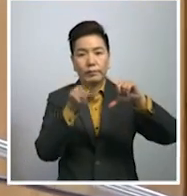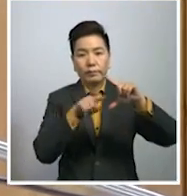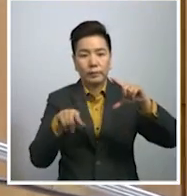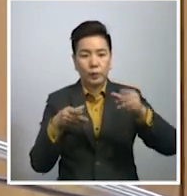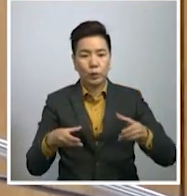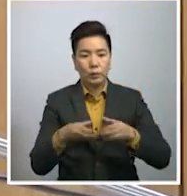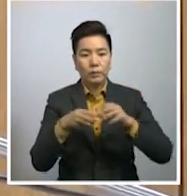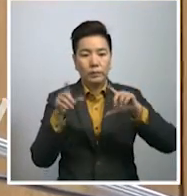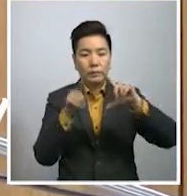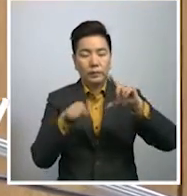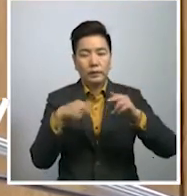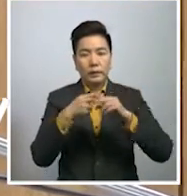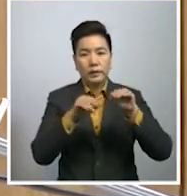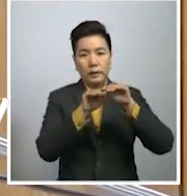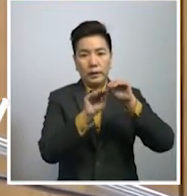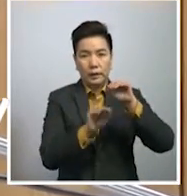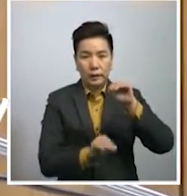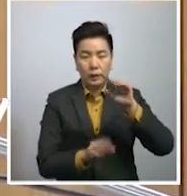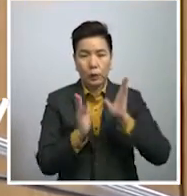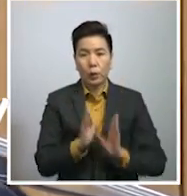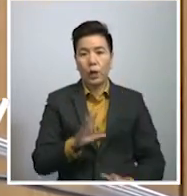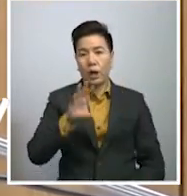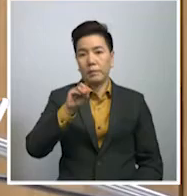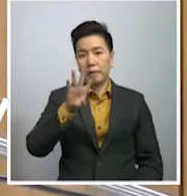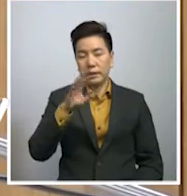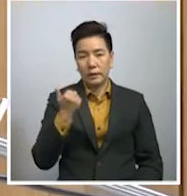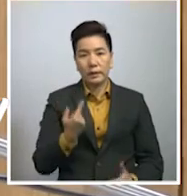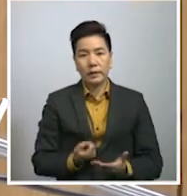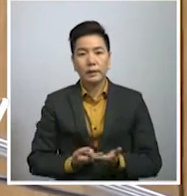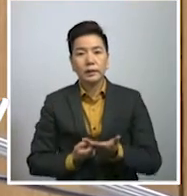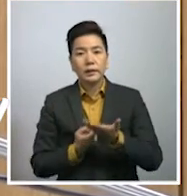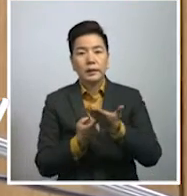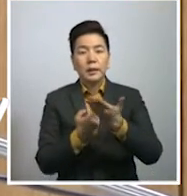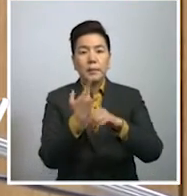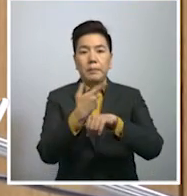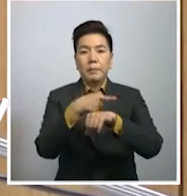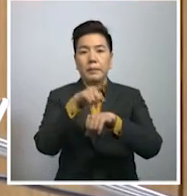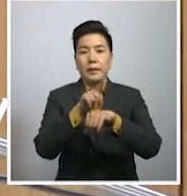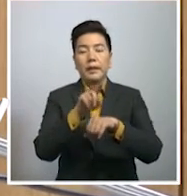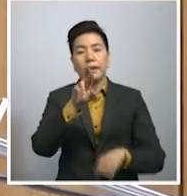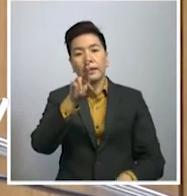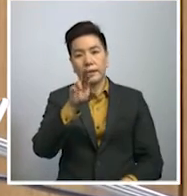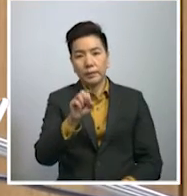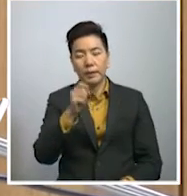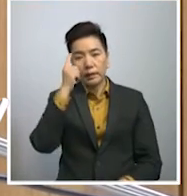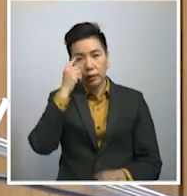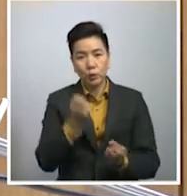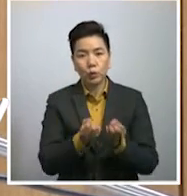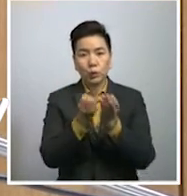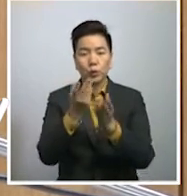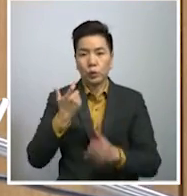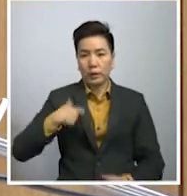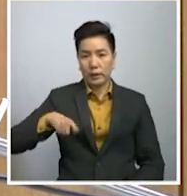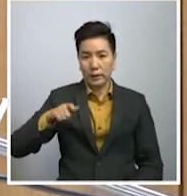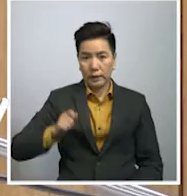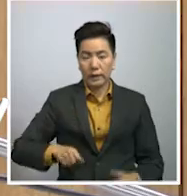ที่พรรคก้าวไกลร่วมกันลงชื่อ54คนนะครับยื่นหนังสือต่อประธานรัฐสภาเพื่อนำส่งไปยังศาลรัฐธรรม